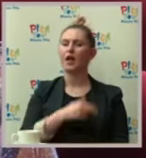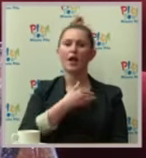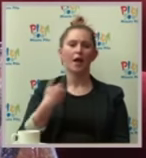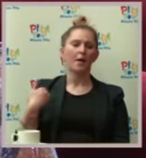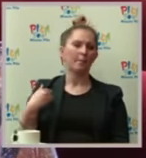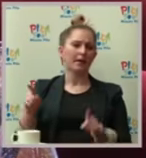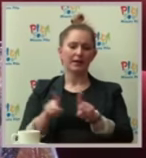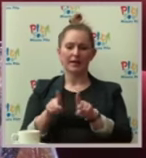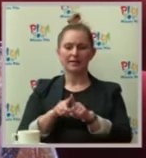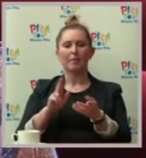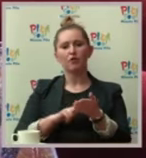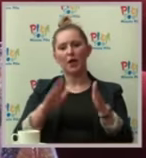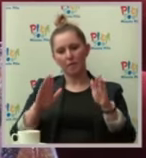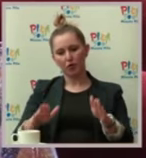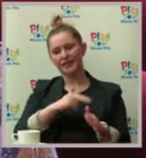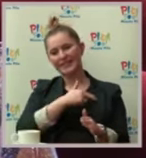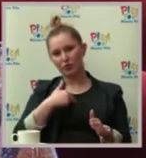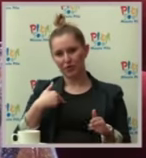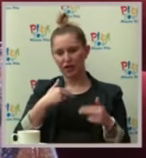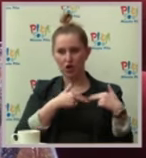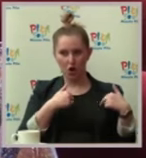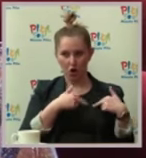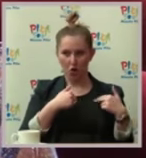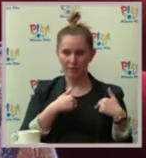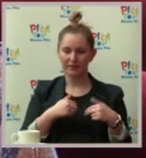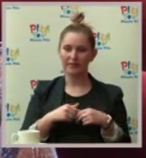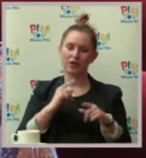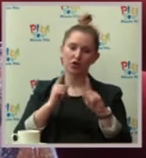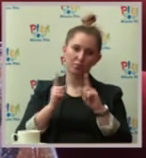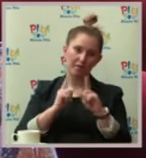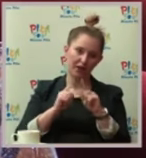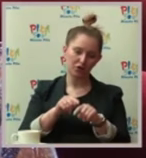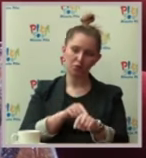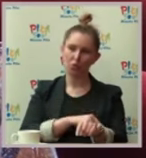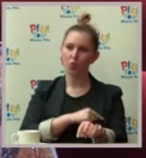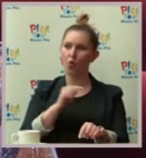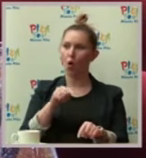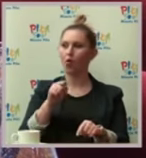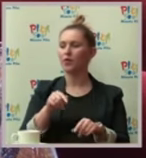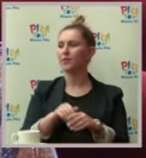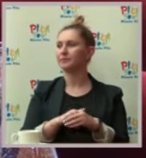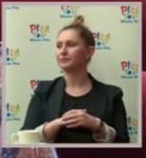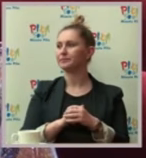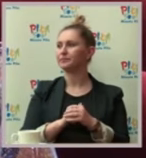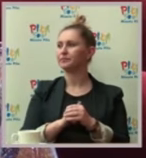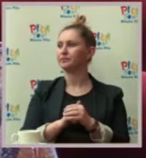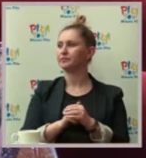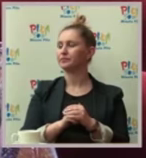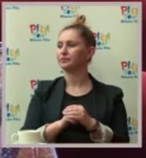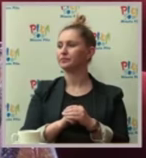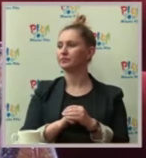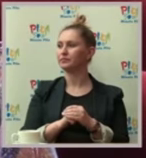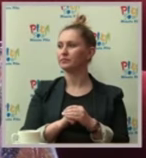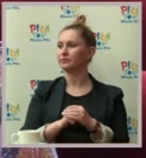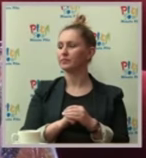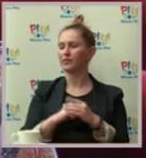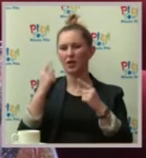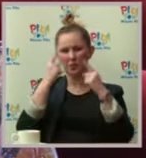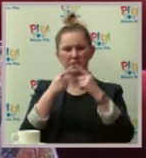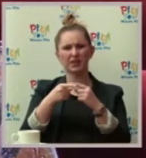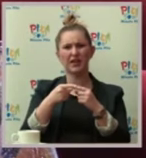na komisji powiedziane, że to jest jak gdyby nie propozycja, a są to zapisane w projekcie stawki maksymalne, są zdecydowanie za wysokie,